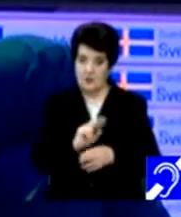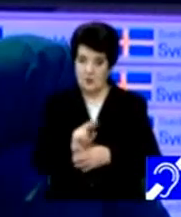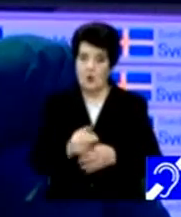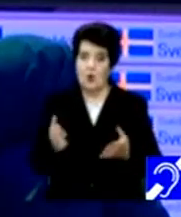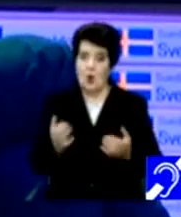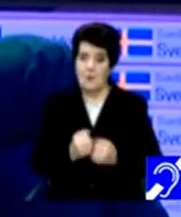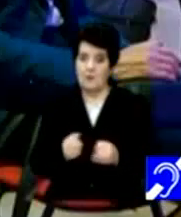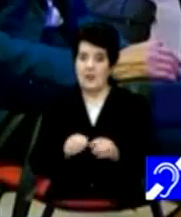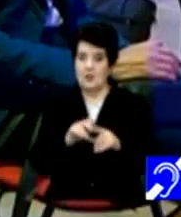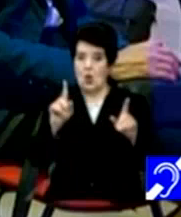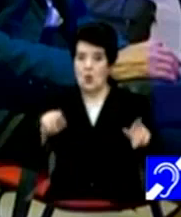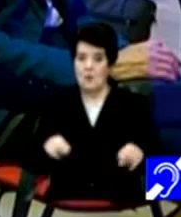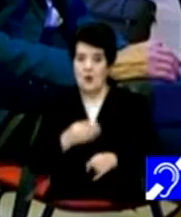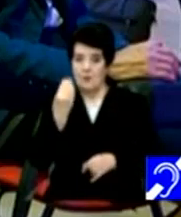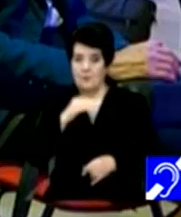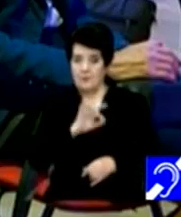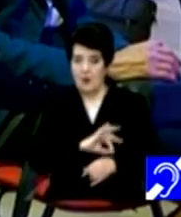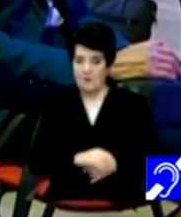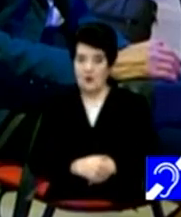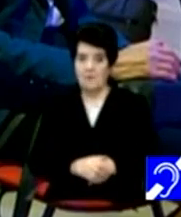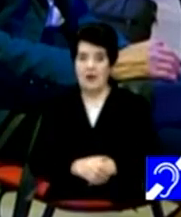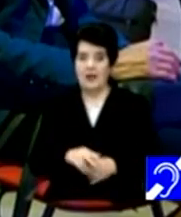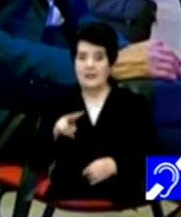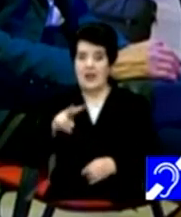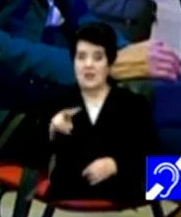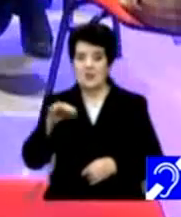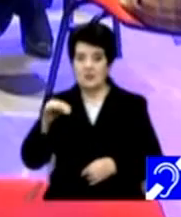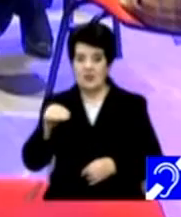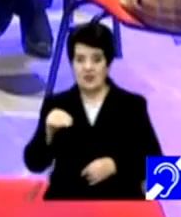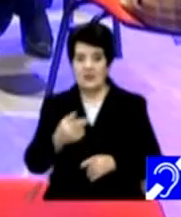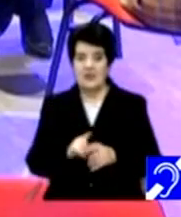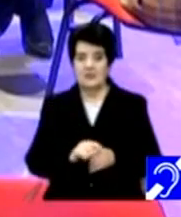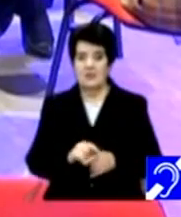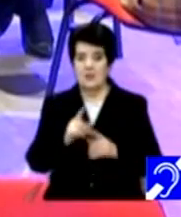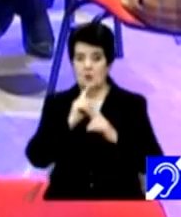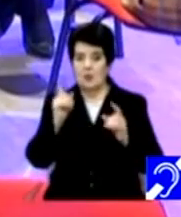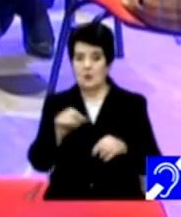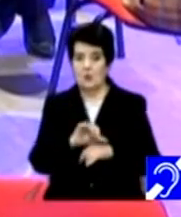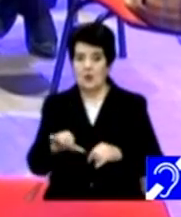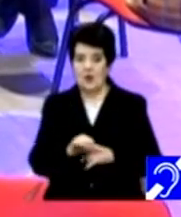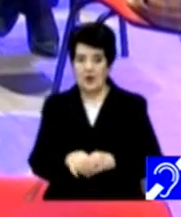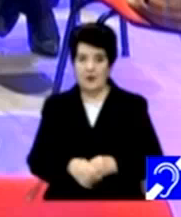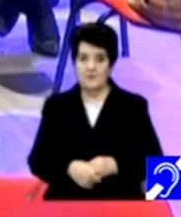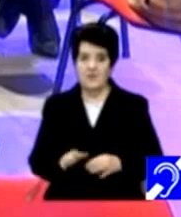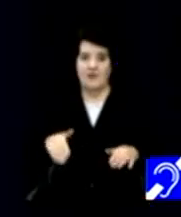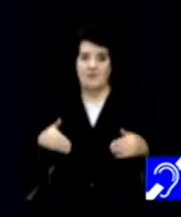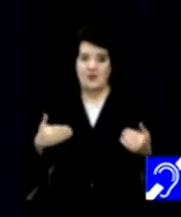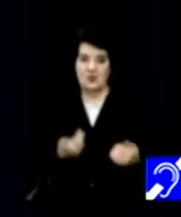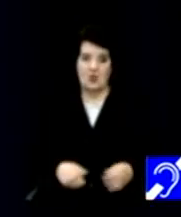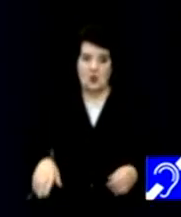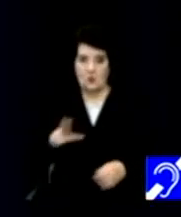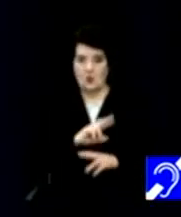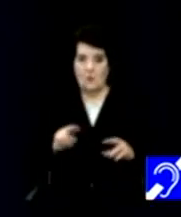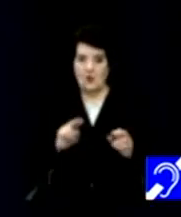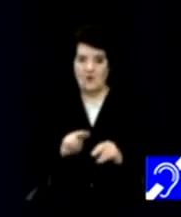primit laptopuri performante cu software licențiate oferite de donatorii externi. Offer my warm congratulations to all the